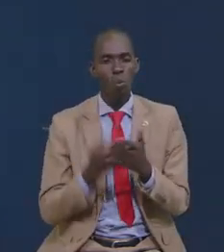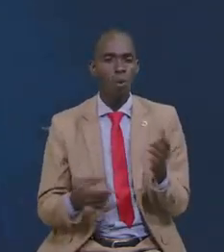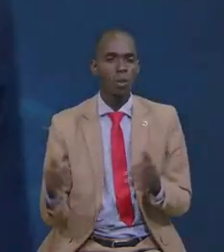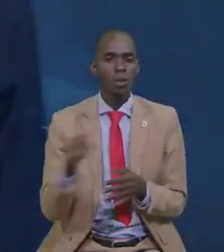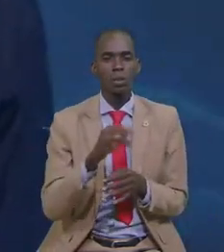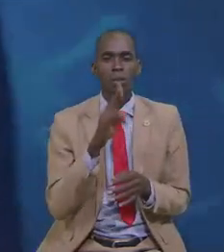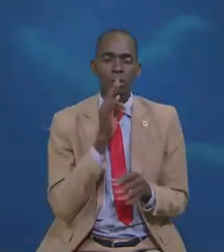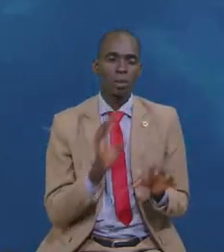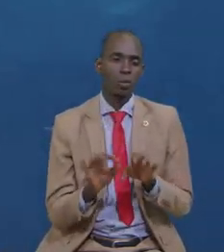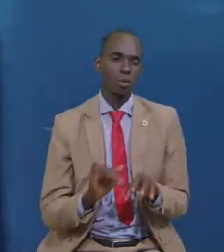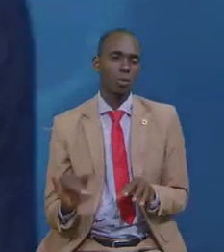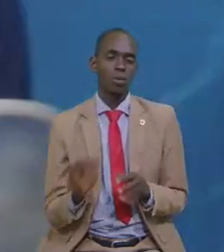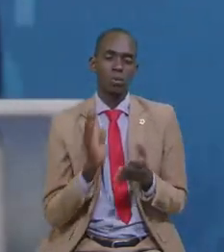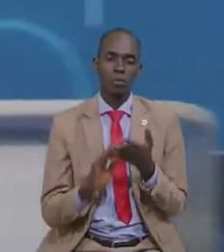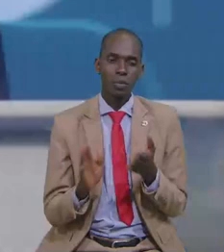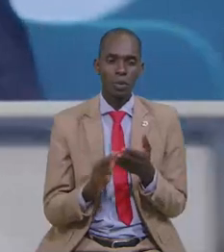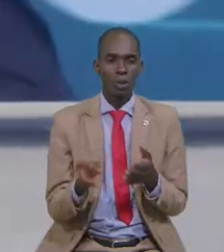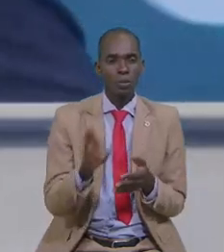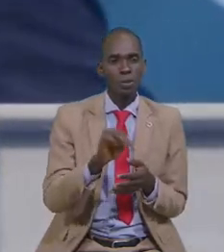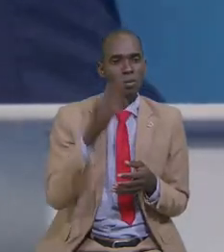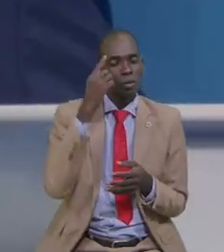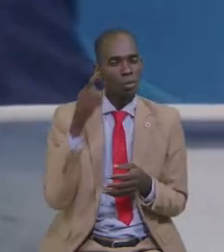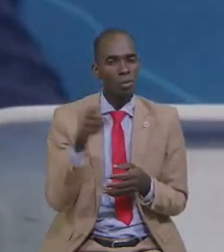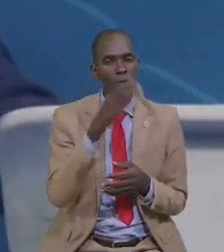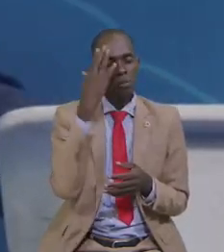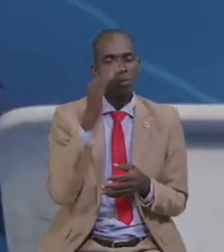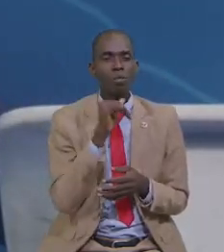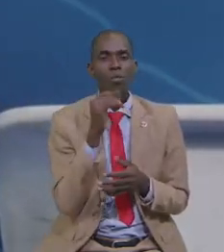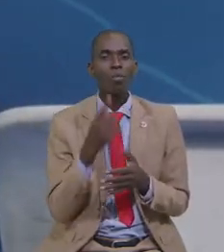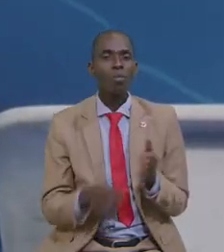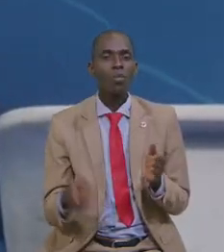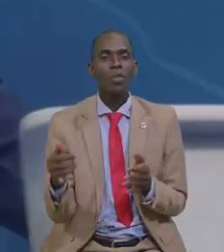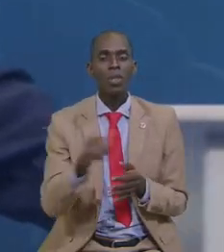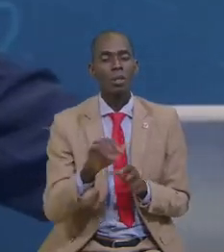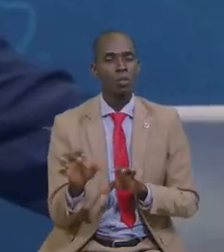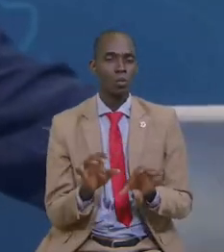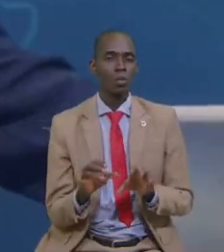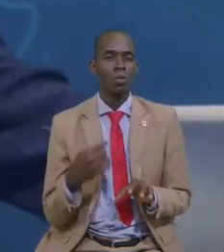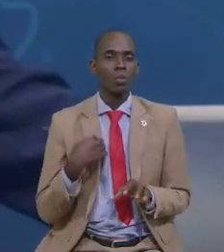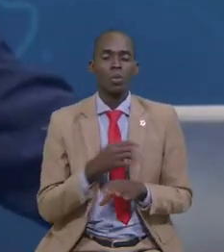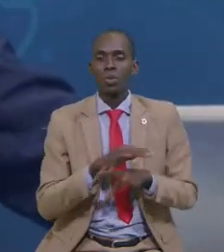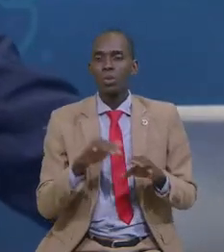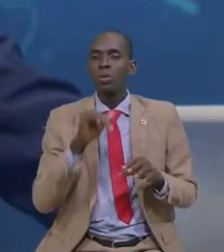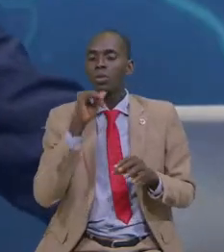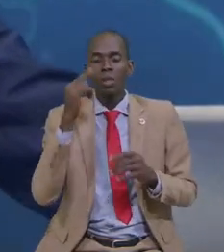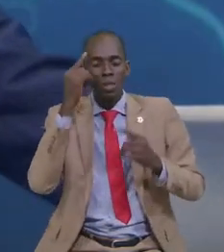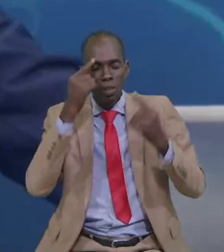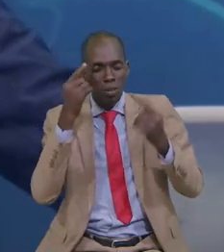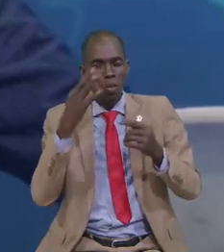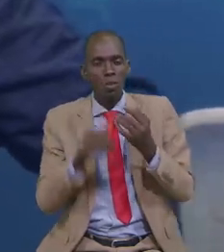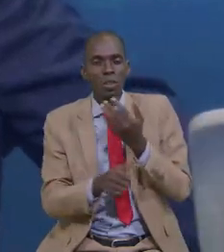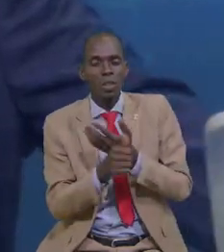font. Pardonne-leur, car ils ne savent pas ce qu'ils font. Nous ne pensons